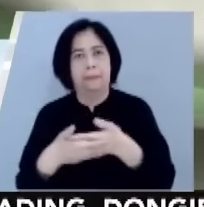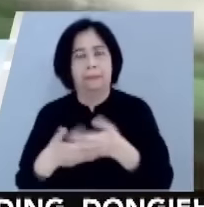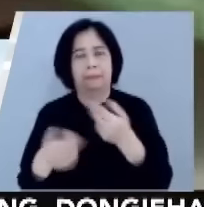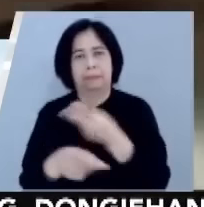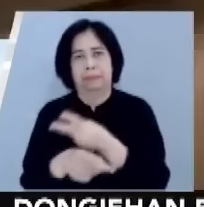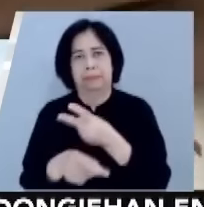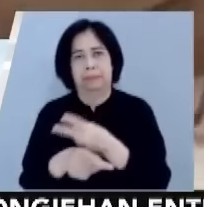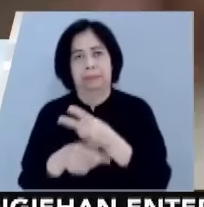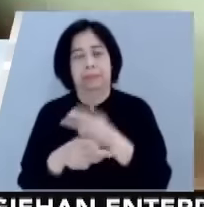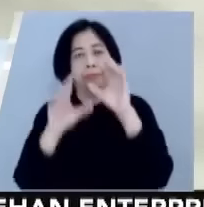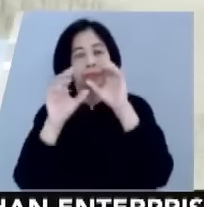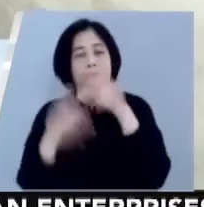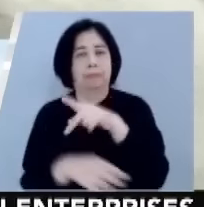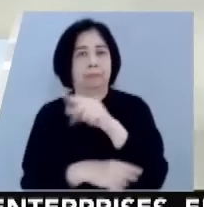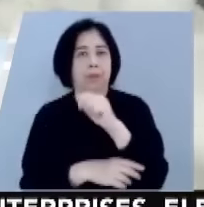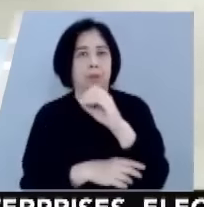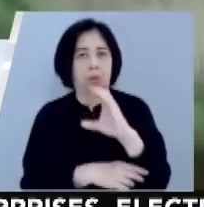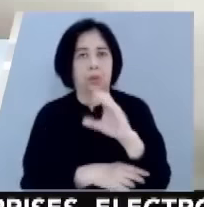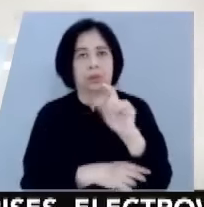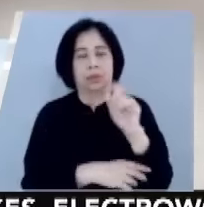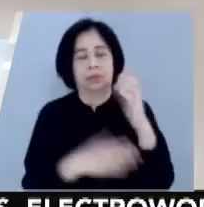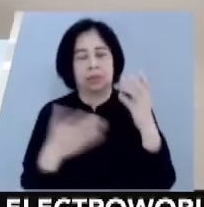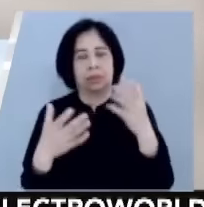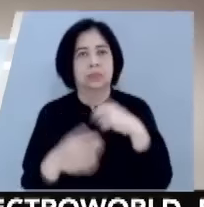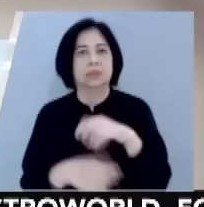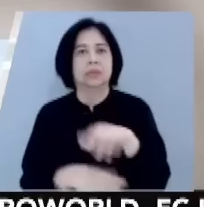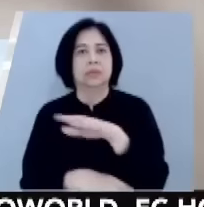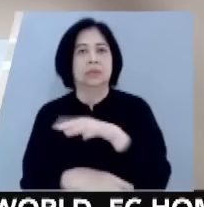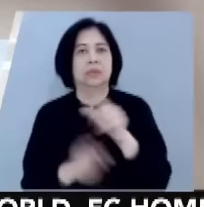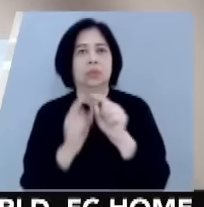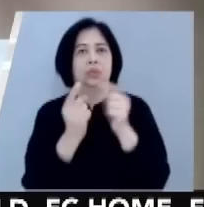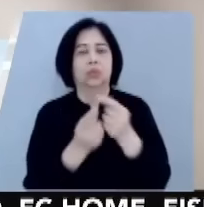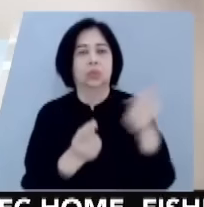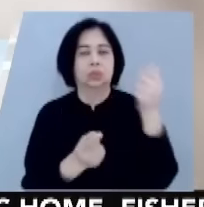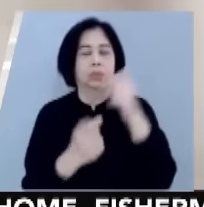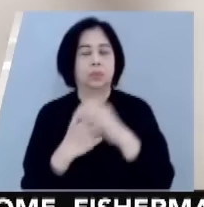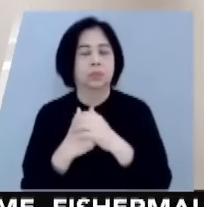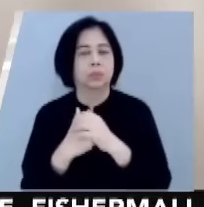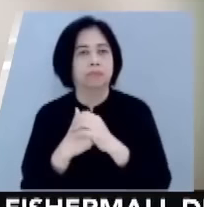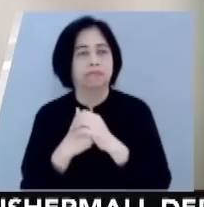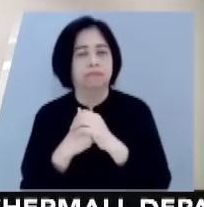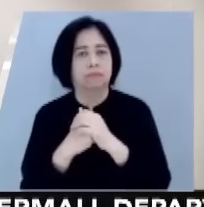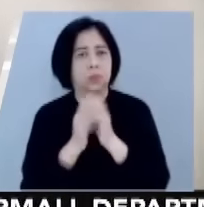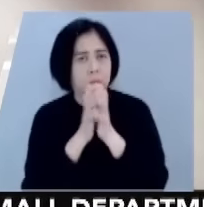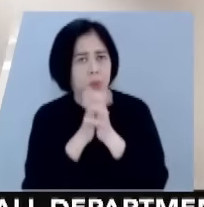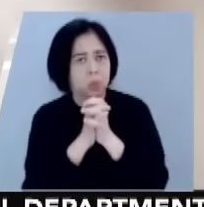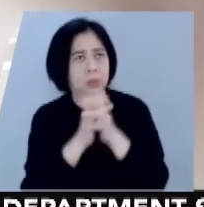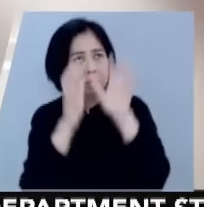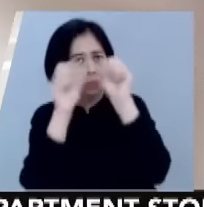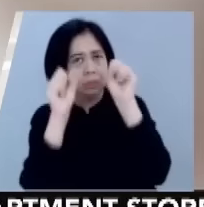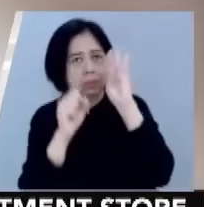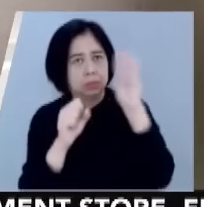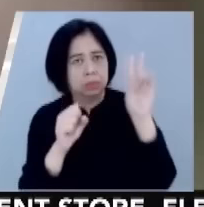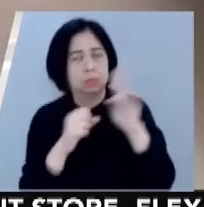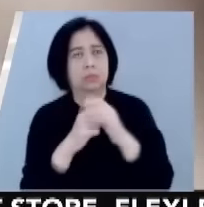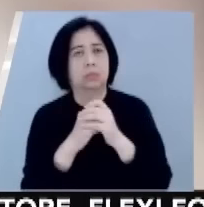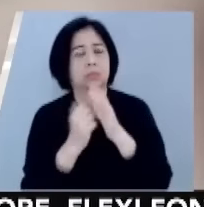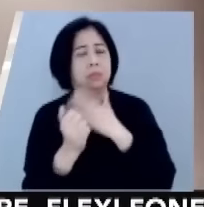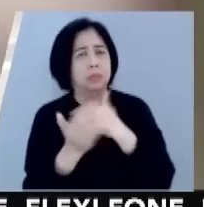Presidential Anti-Organized Crime Commission o PAOC. Sana po, mahal na Pangulo, tulungan niyo po